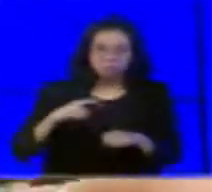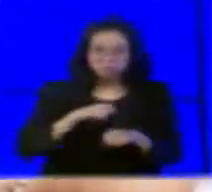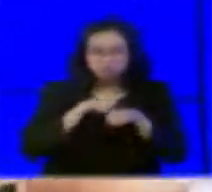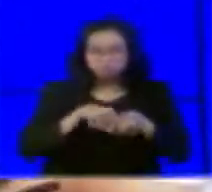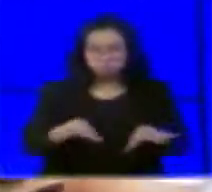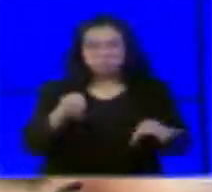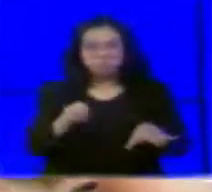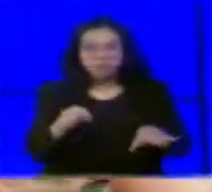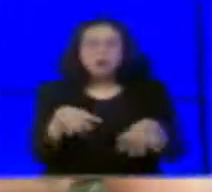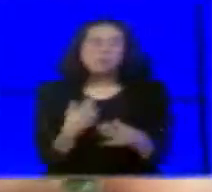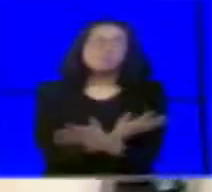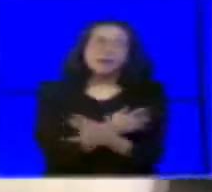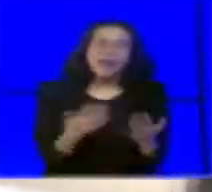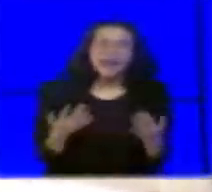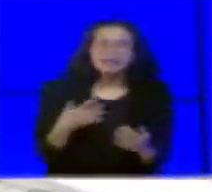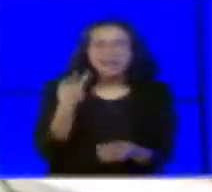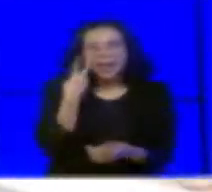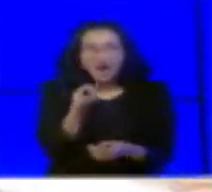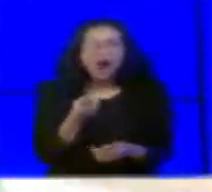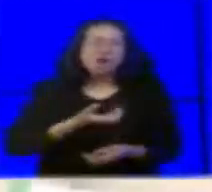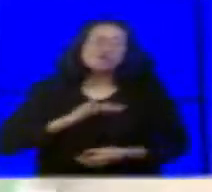pasar disambut gembira masyarakat.